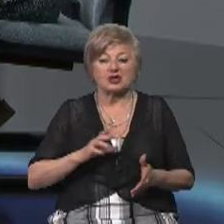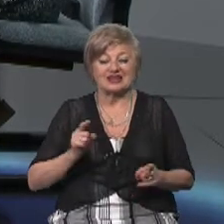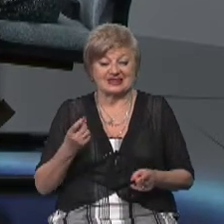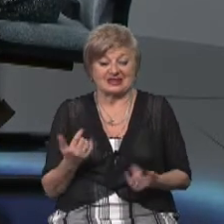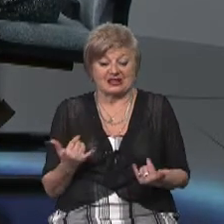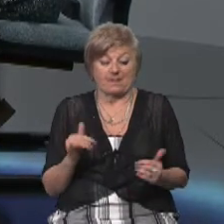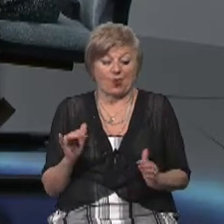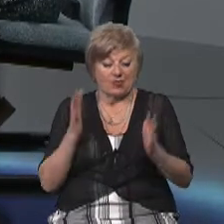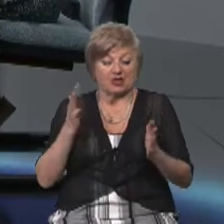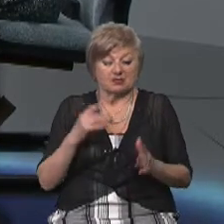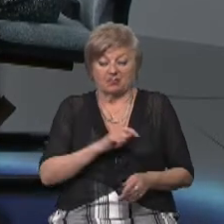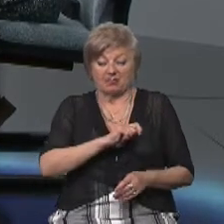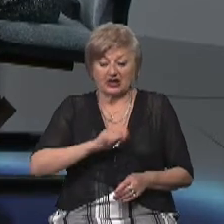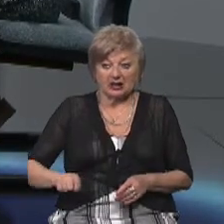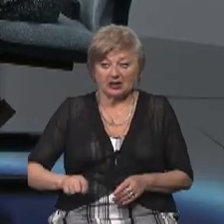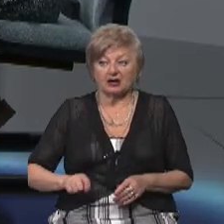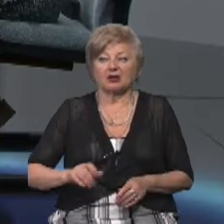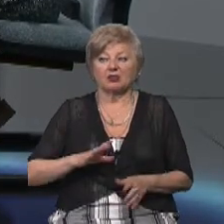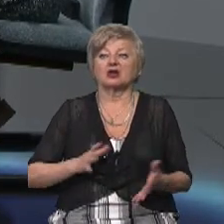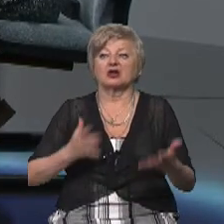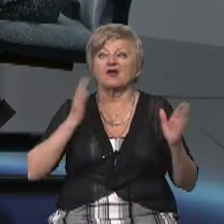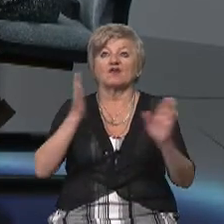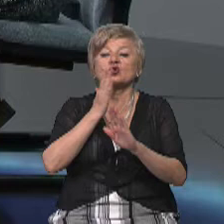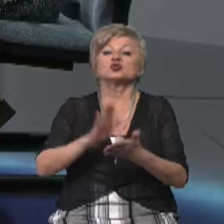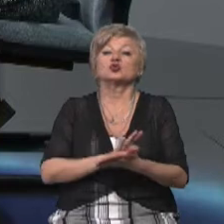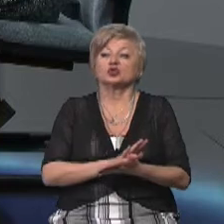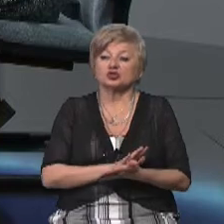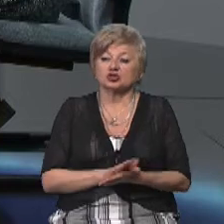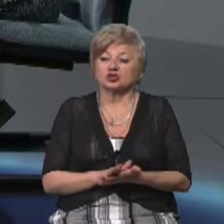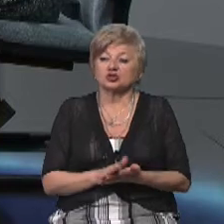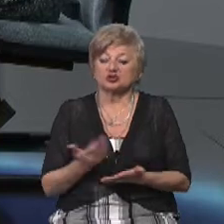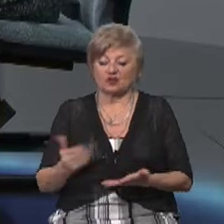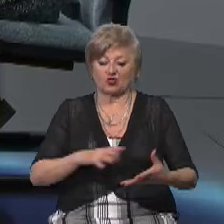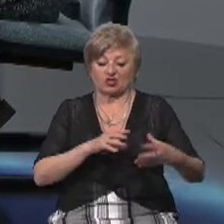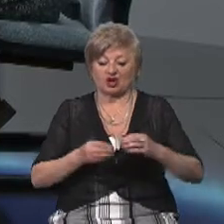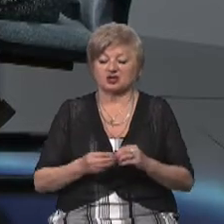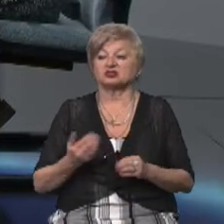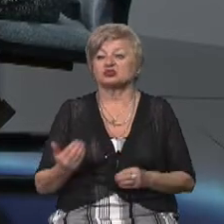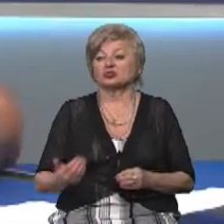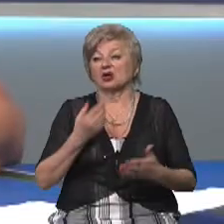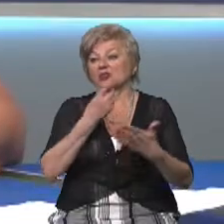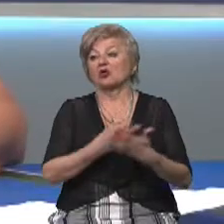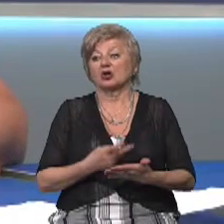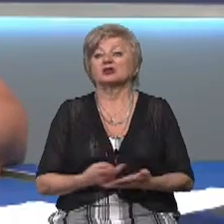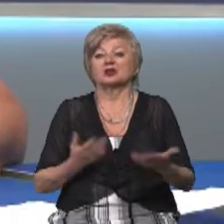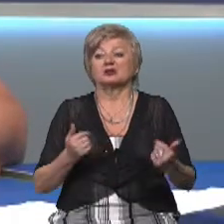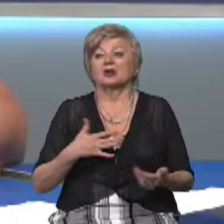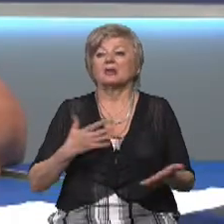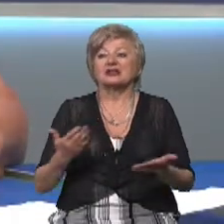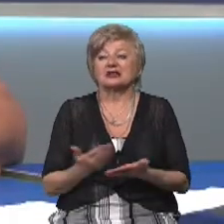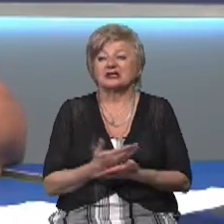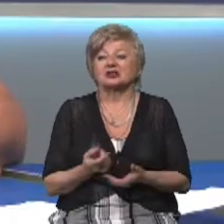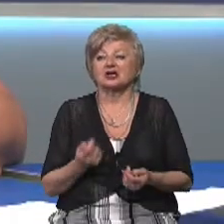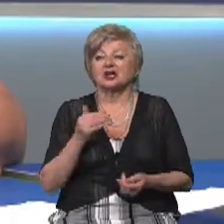момент нашого приїзду. Было ясно, что воздух чистый, и вот наши результаты это и показали. Да, мы нашли следы